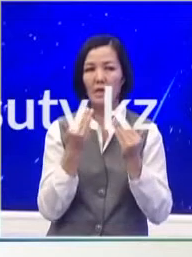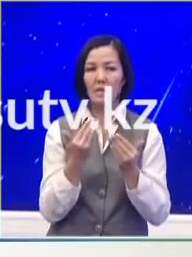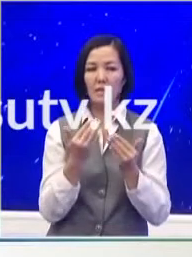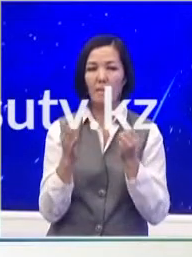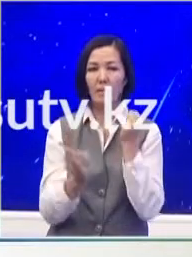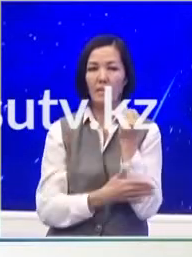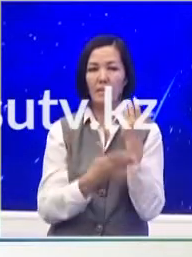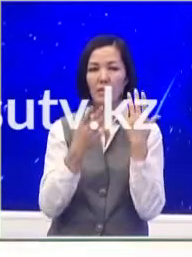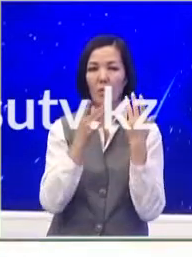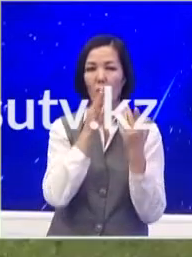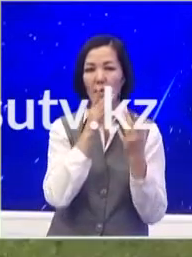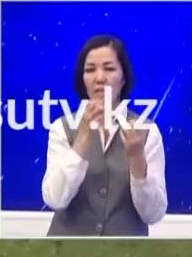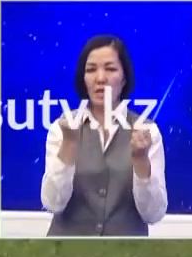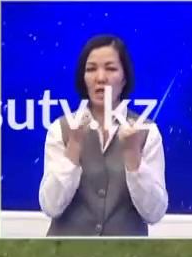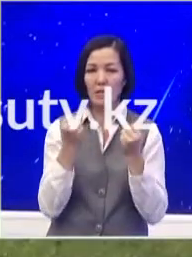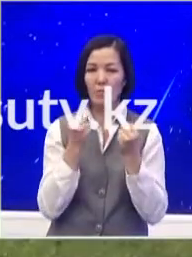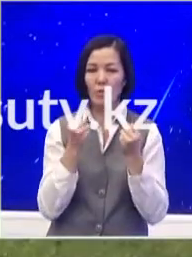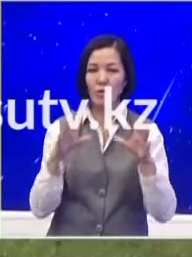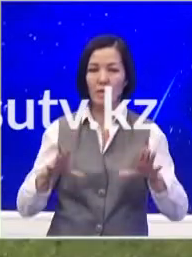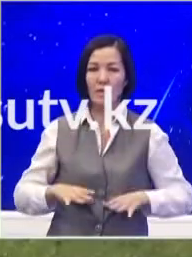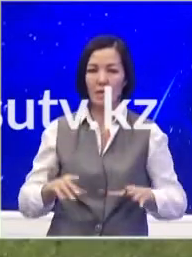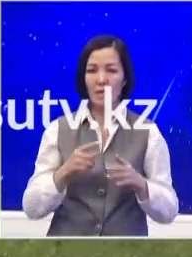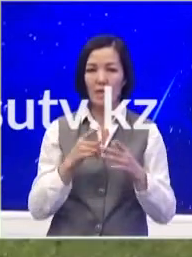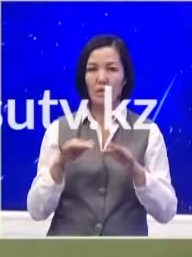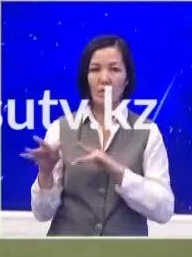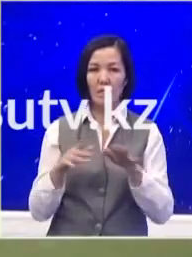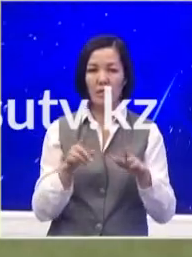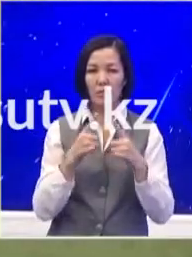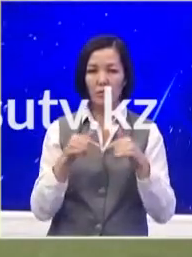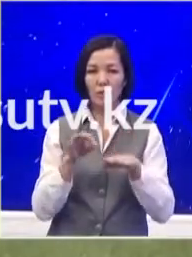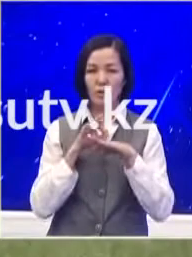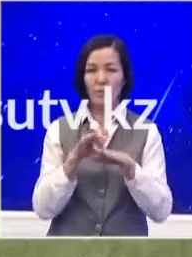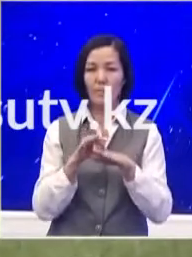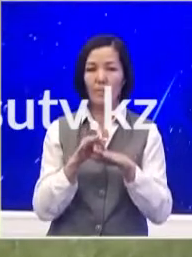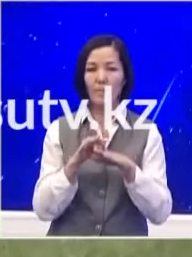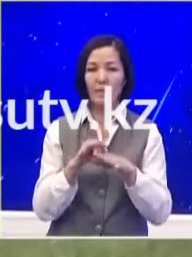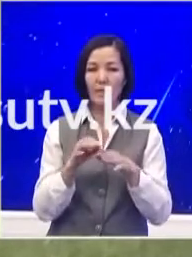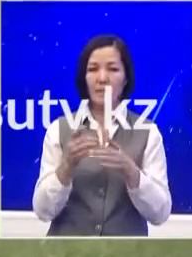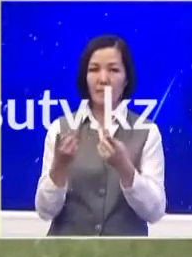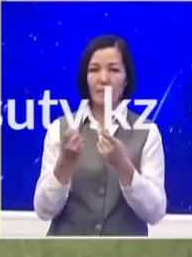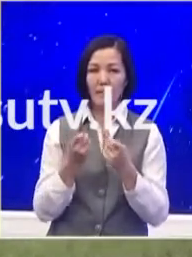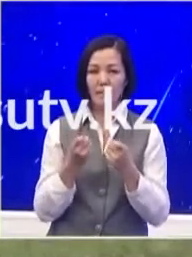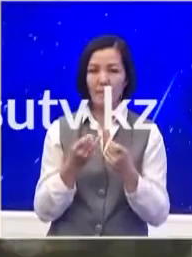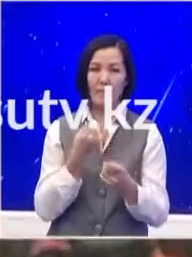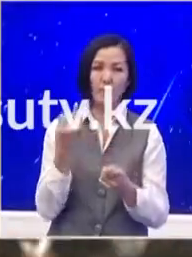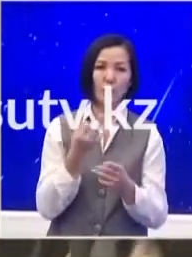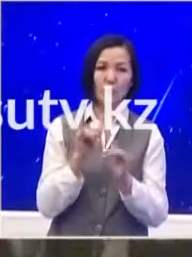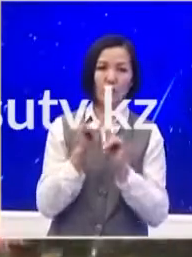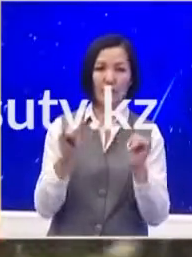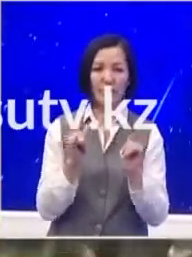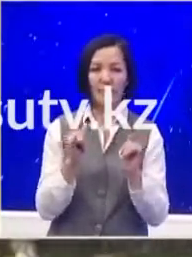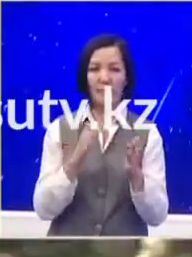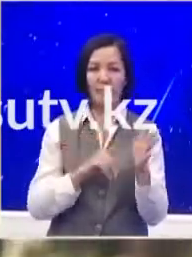соңғы уақыттарда осы ат спорты және де басқа да спорттық шараларды ұйымдастырудың арқасында осы спортқа бейім жастарымыз көбейіп келеді. Осы